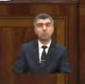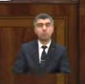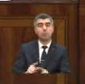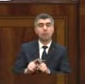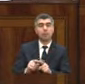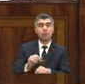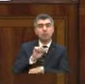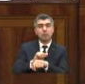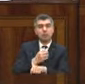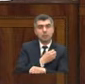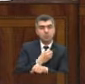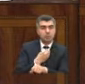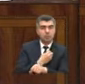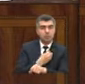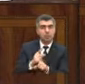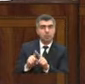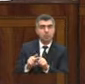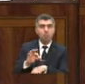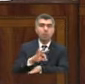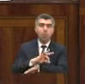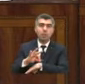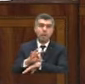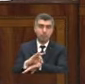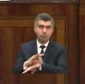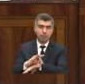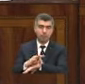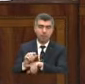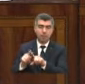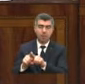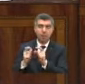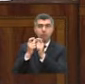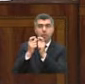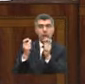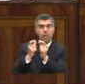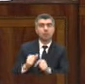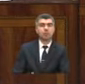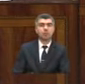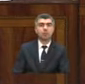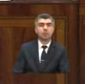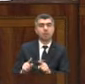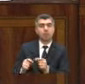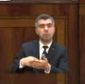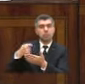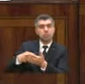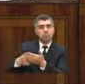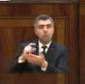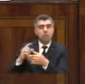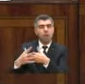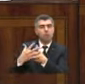التغطية الصحية للأجراء والموظفين، وهذا لا يكلف الدولة شيء الكثير لأن هناك مساهمة ديال الأجراء وديال